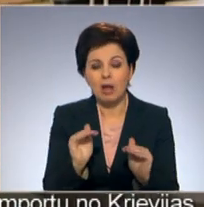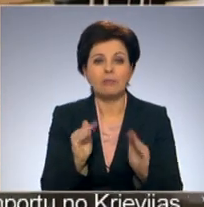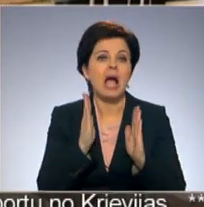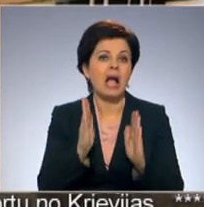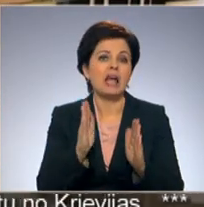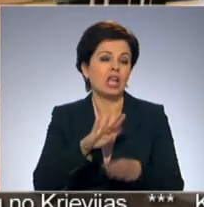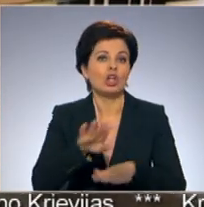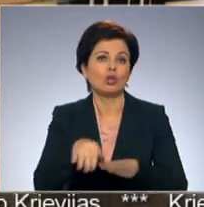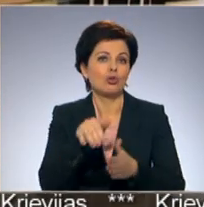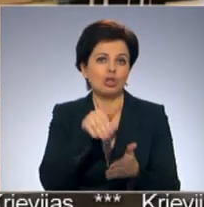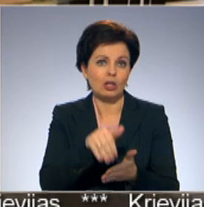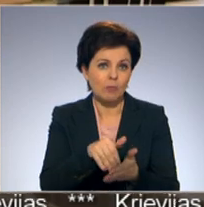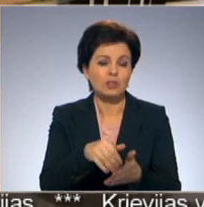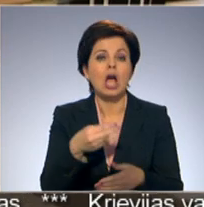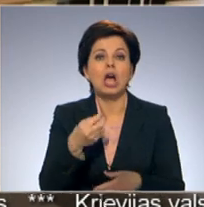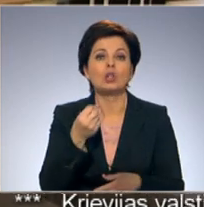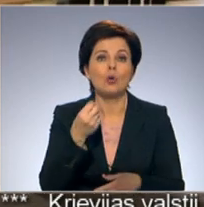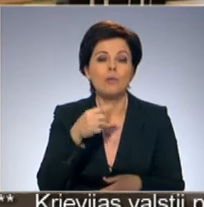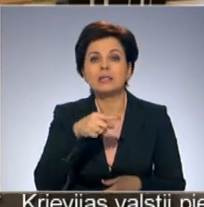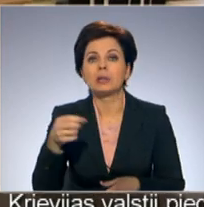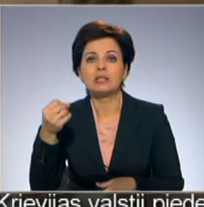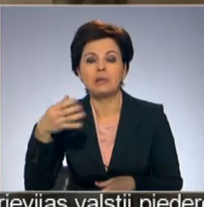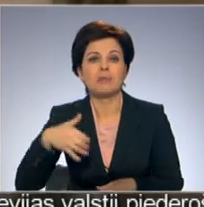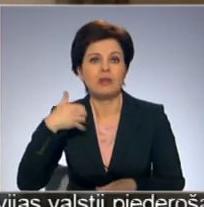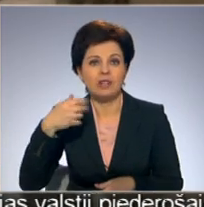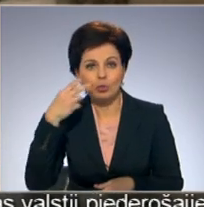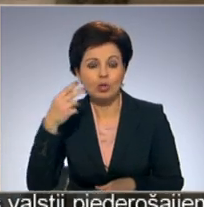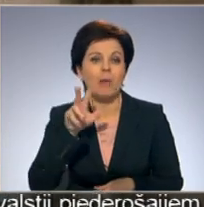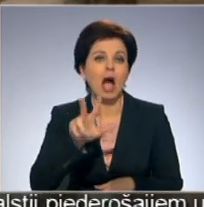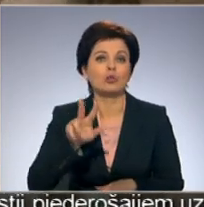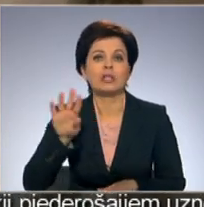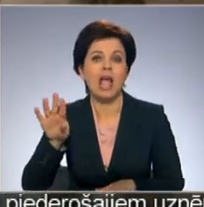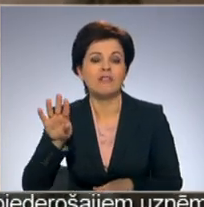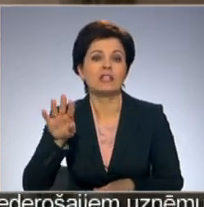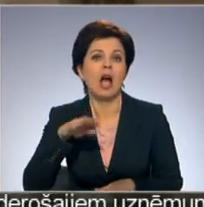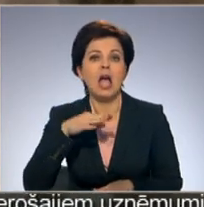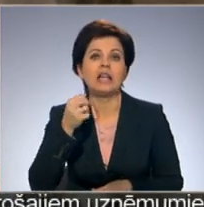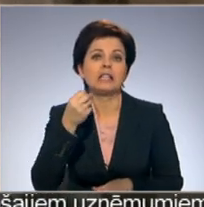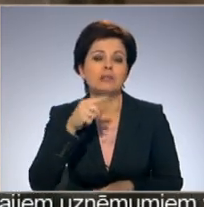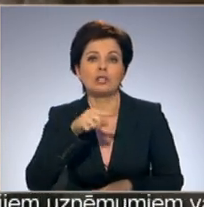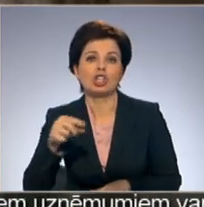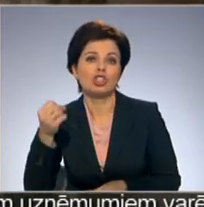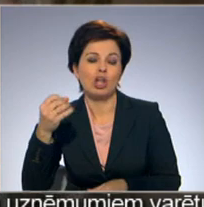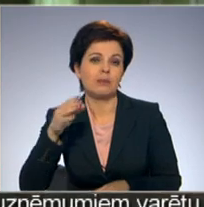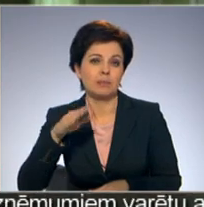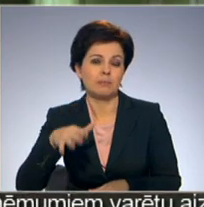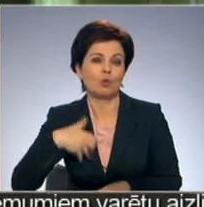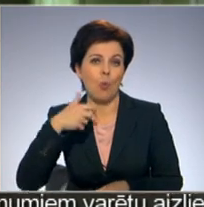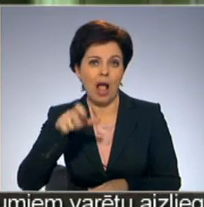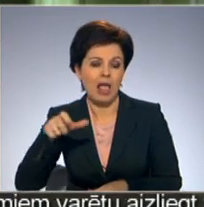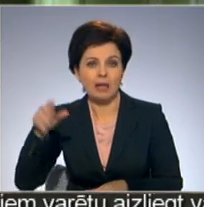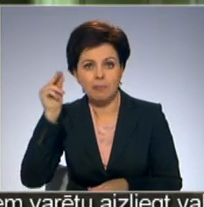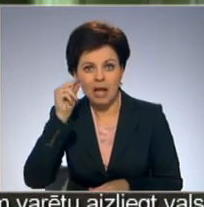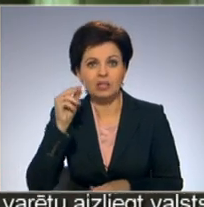tukši. Vidusskolas klasēs ir no 12 līdz 15 skolēniem. 8. Un 9. Klasē mācās 13 līdz 14 bērnu. Mums tuvākā